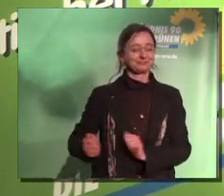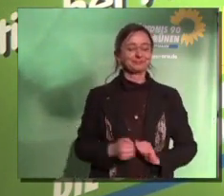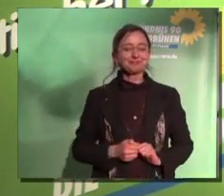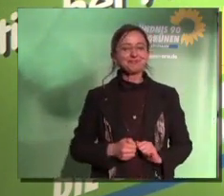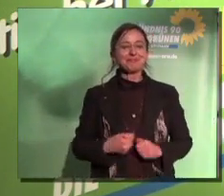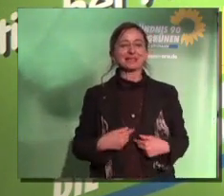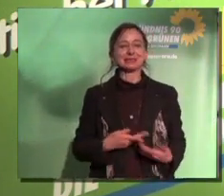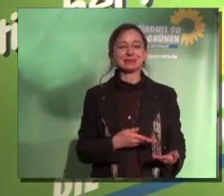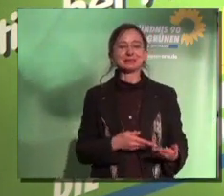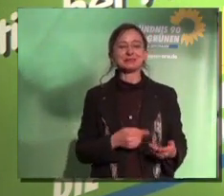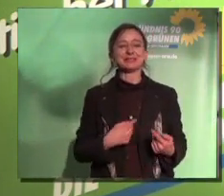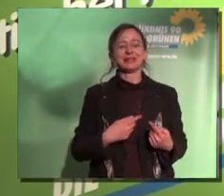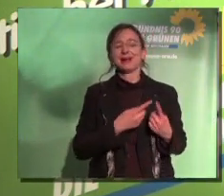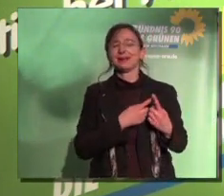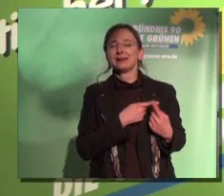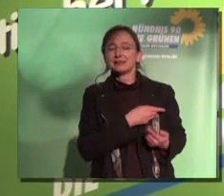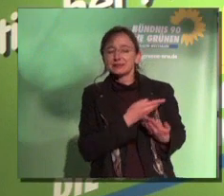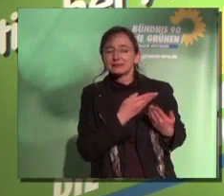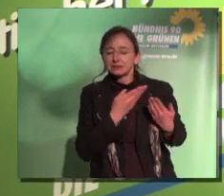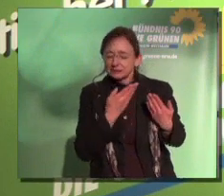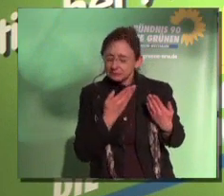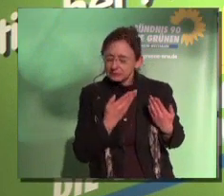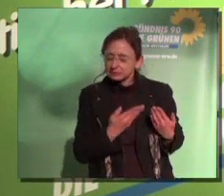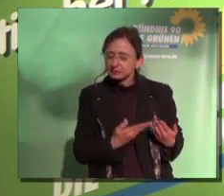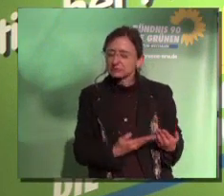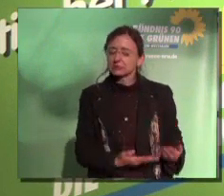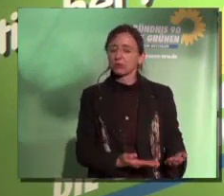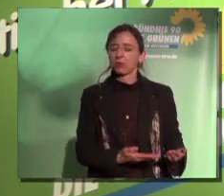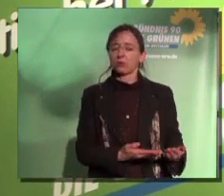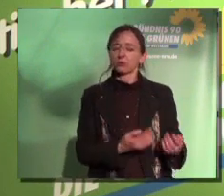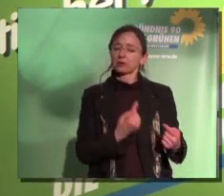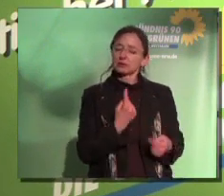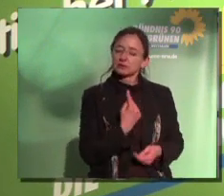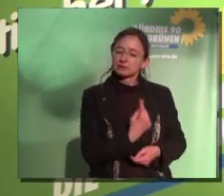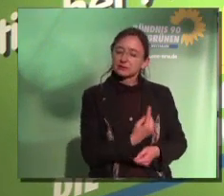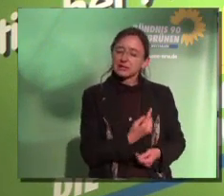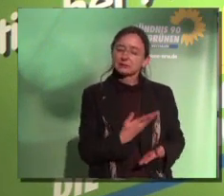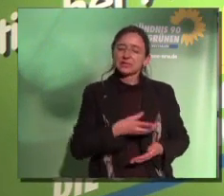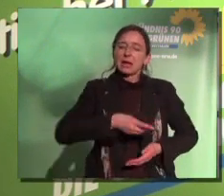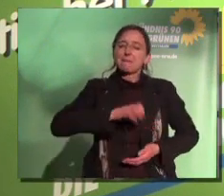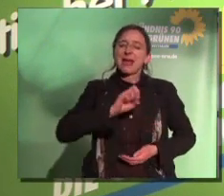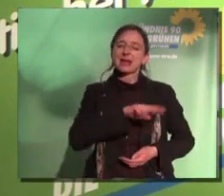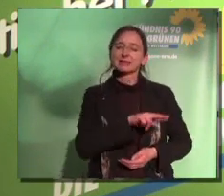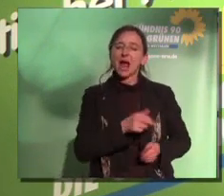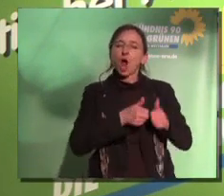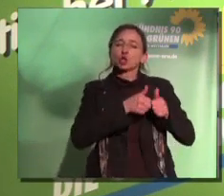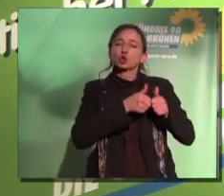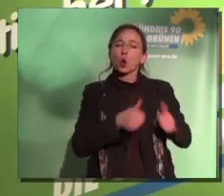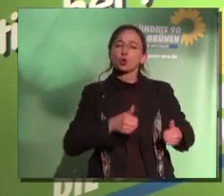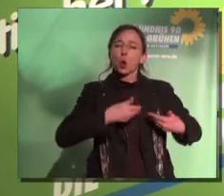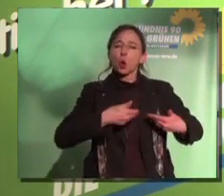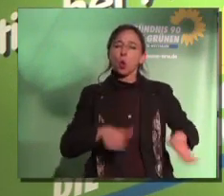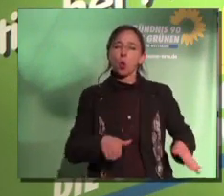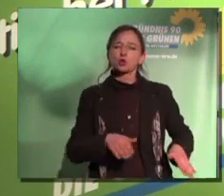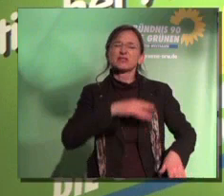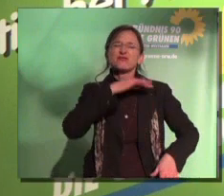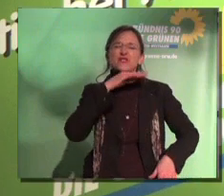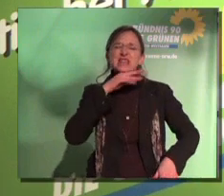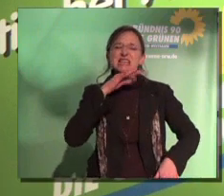hat so viel Pleiten zu verantworten wie der glücklose Peter. Ja, Peter. So, in